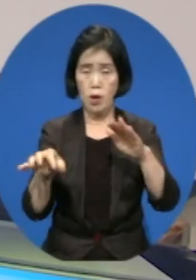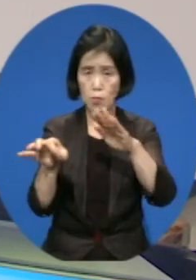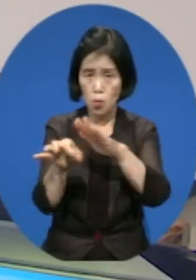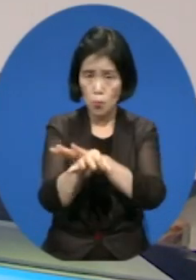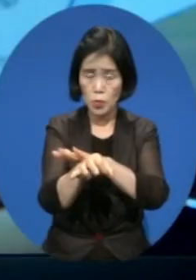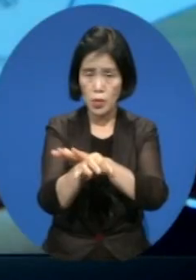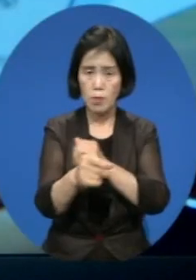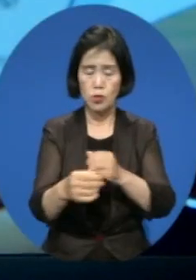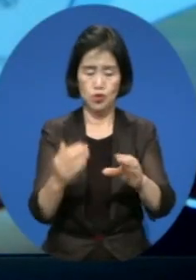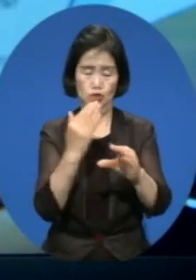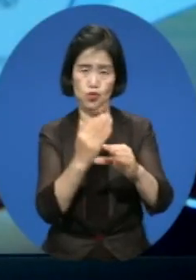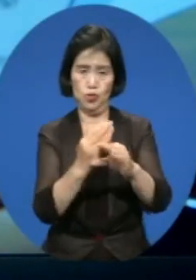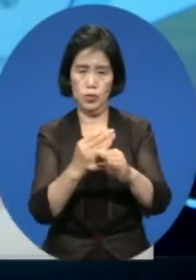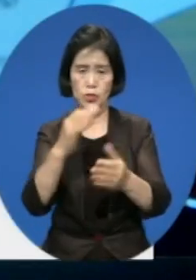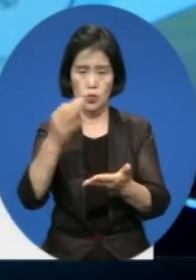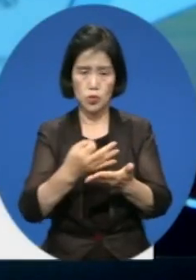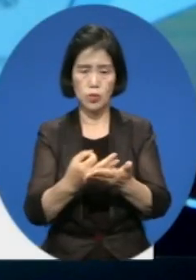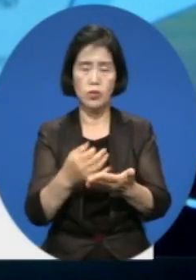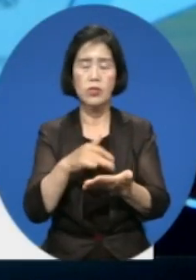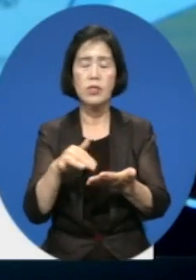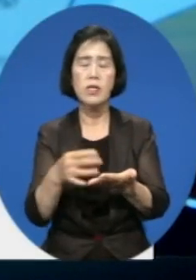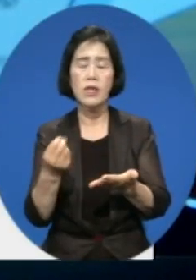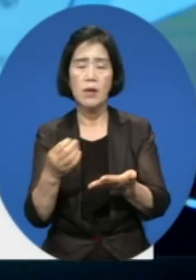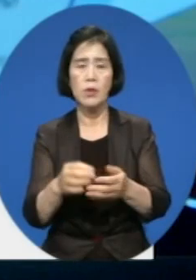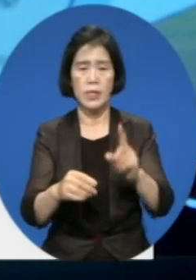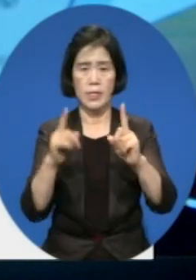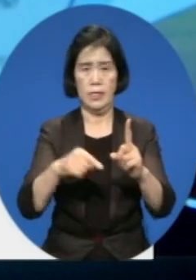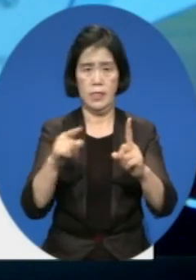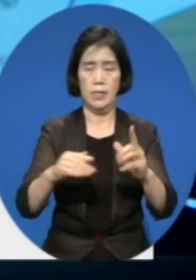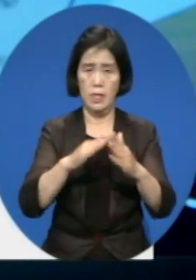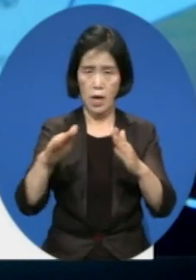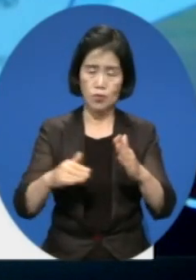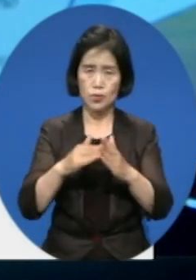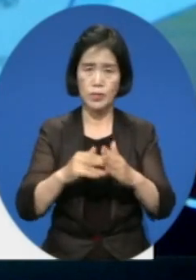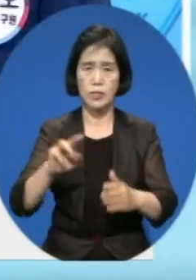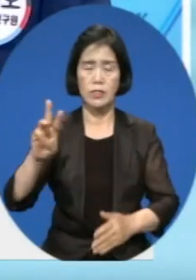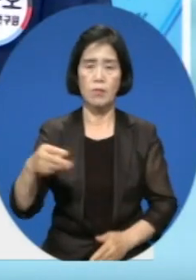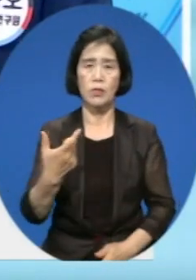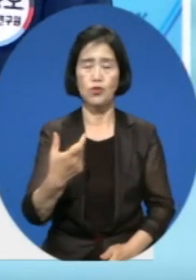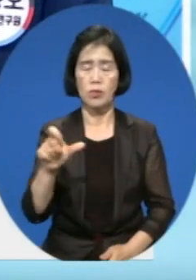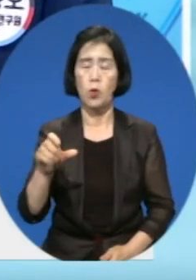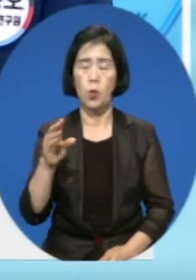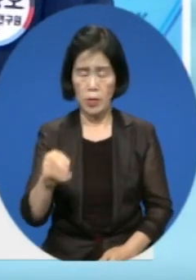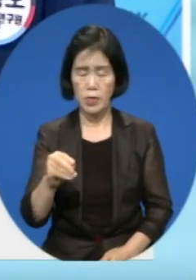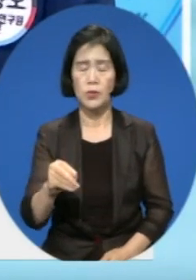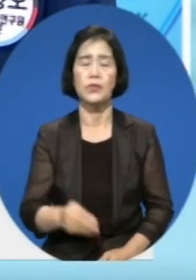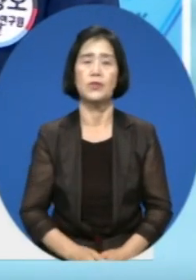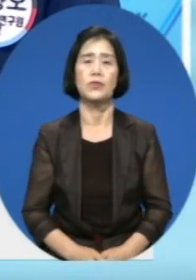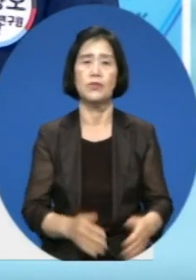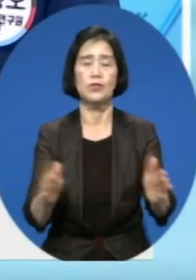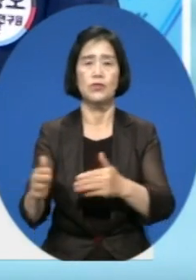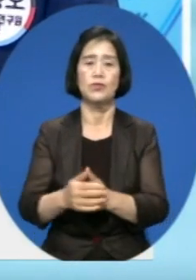이 중위소득이라는 거를 지금 네. 계산해 내거든요. 그러니까 1인 가구 같은 경우는 이제 365만 원 중위소득의 기준이